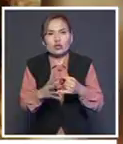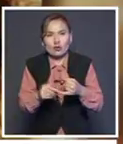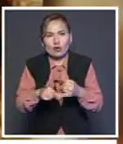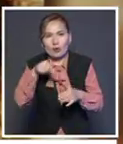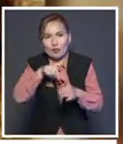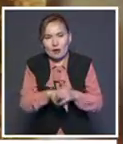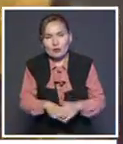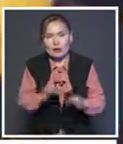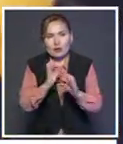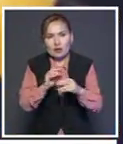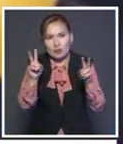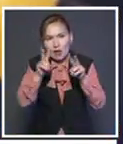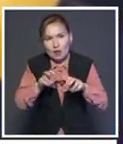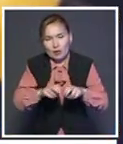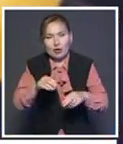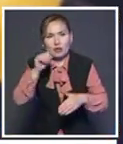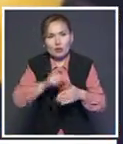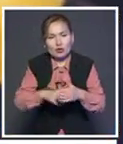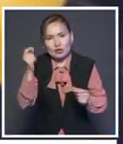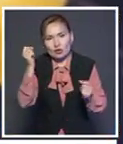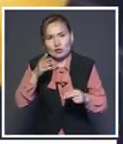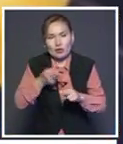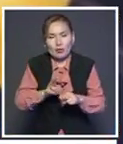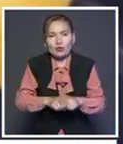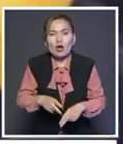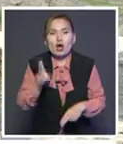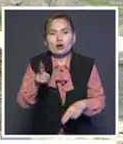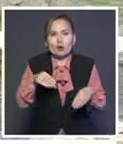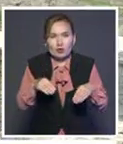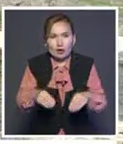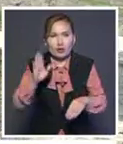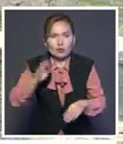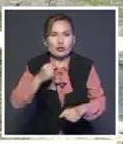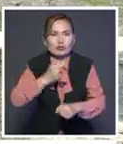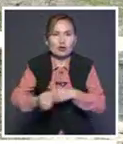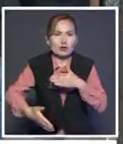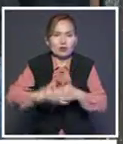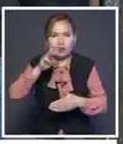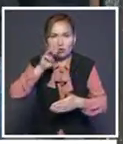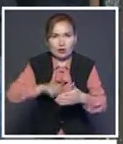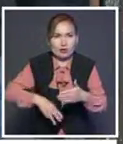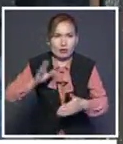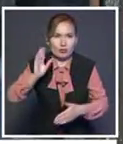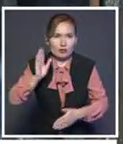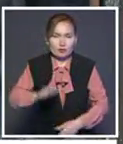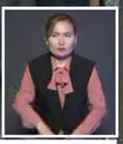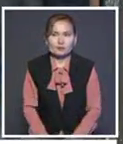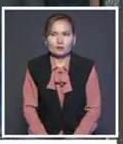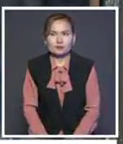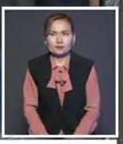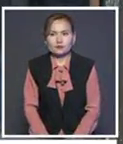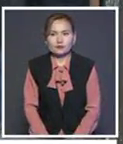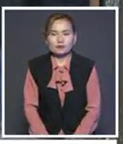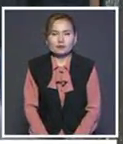сынама алынып, зертханаға жіберіледі. Оған дейін ескертуге құлақ аспағандарға заң аясында айыппұл салынбақ. Есть закон о